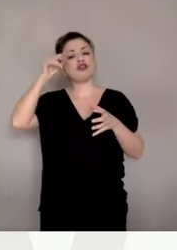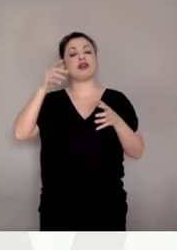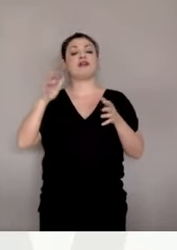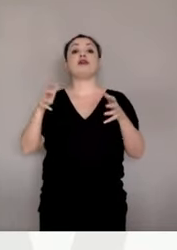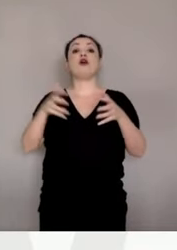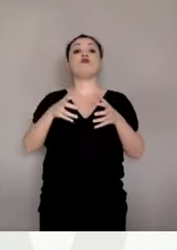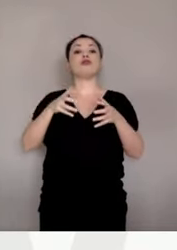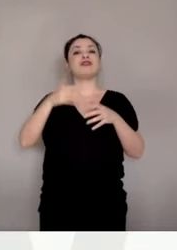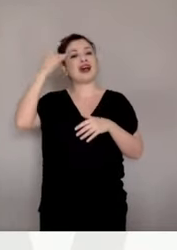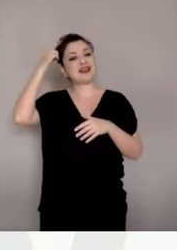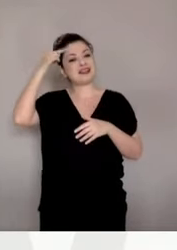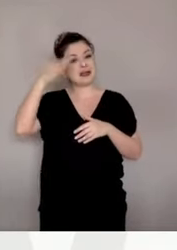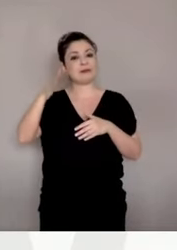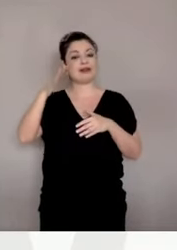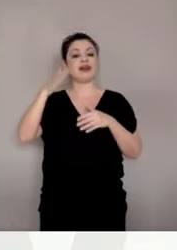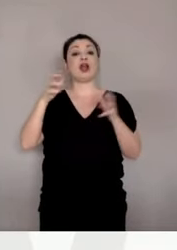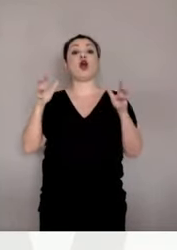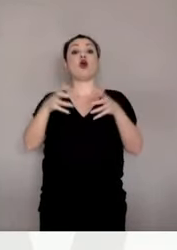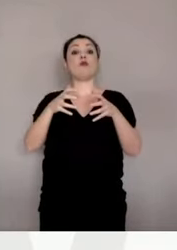comunica